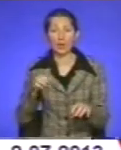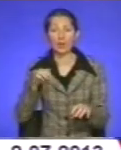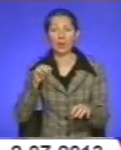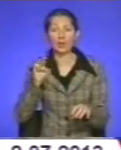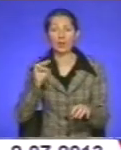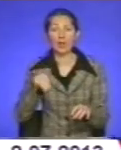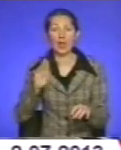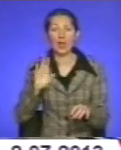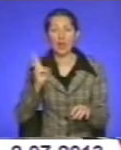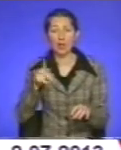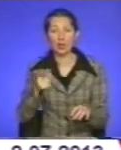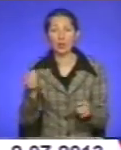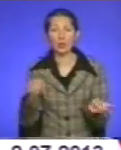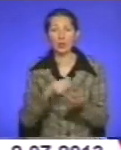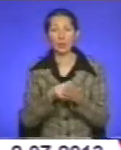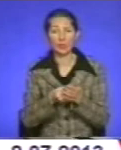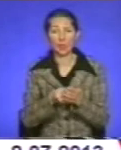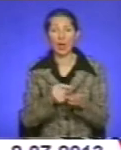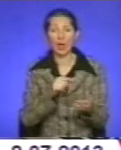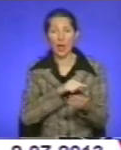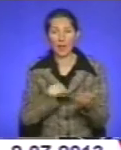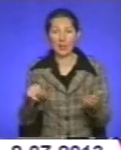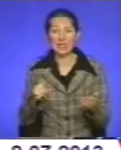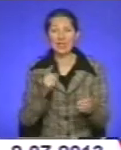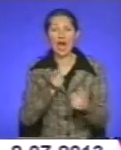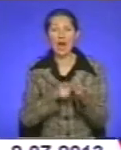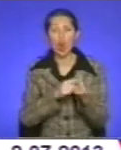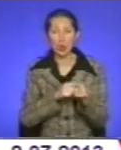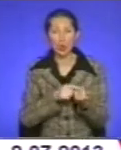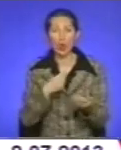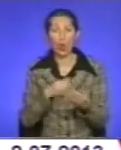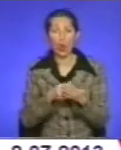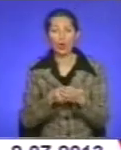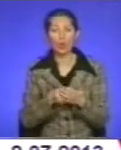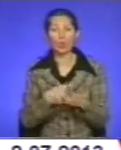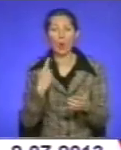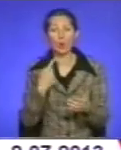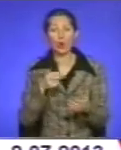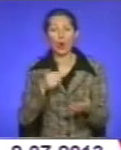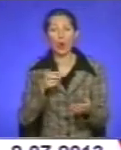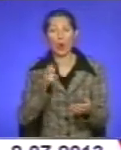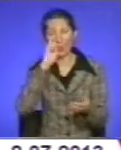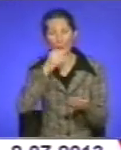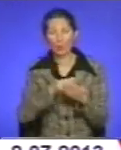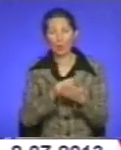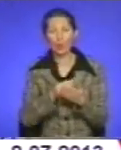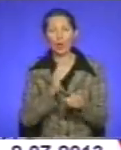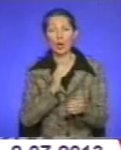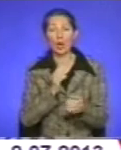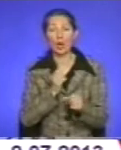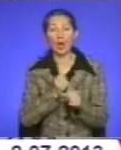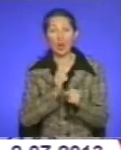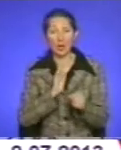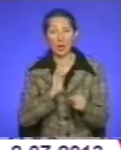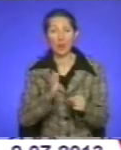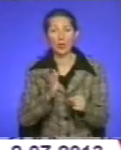рахунок коштів обласного бюджету відбувається робота комісії. Тому ось є круг і ось його офіційна відповідь. Тому я не до